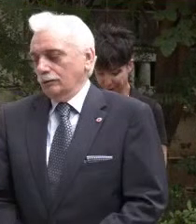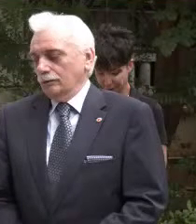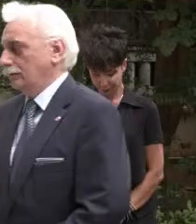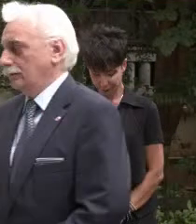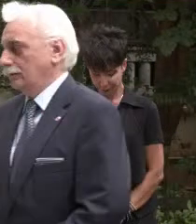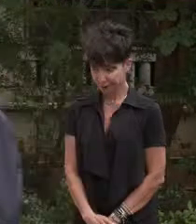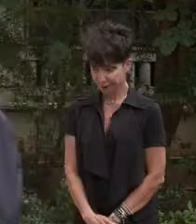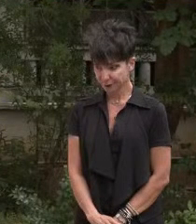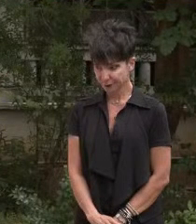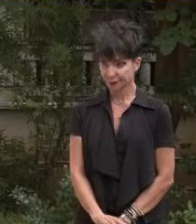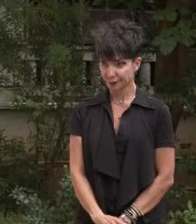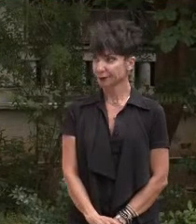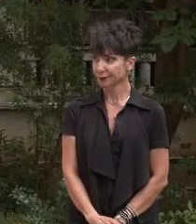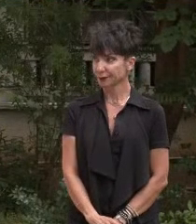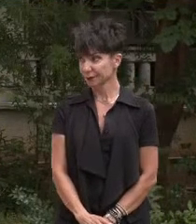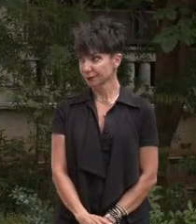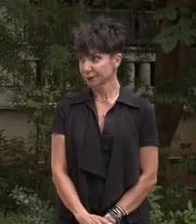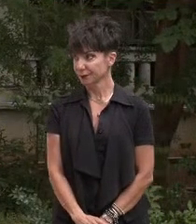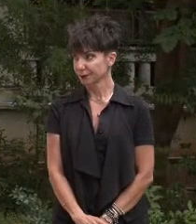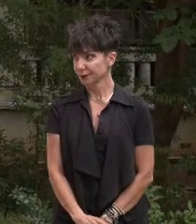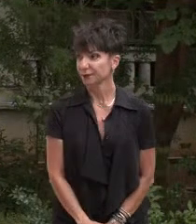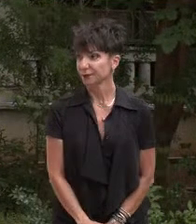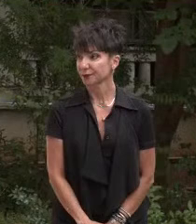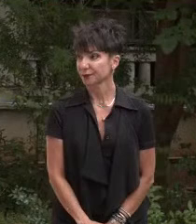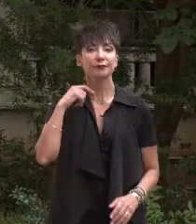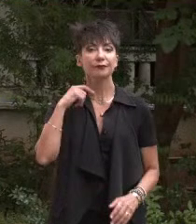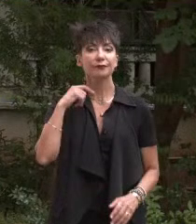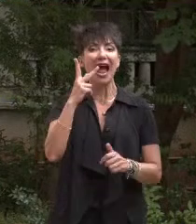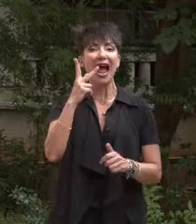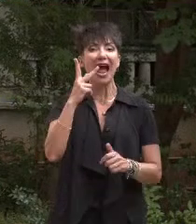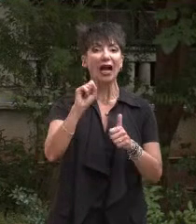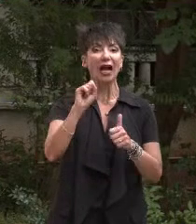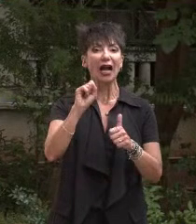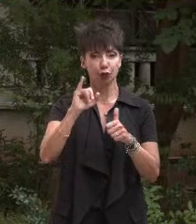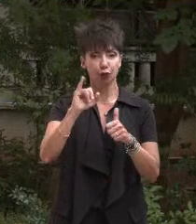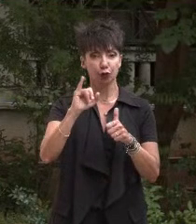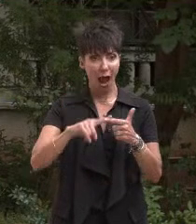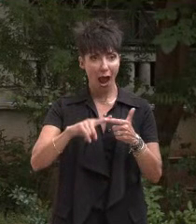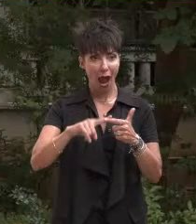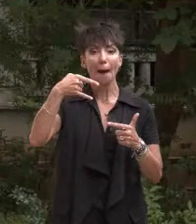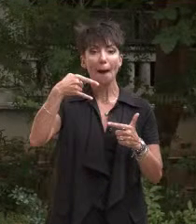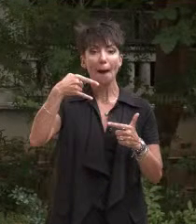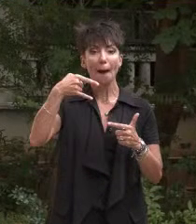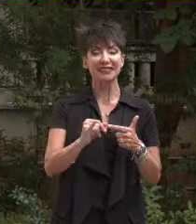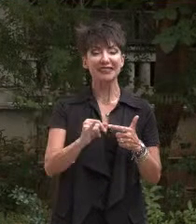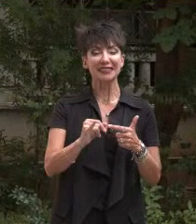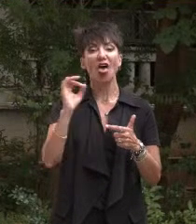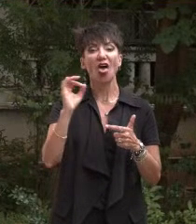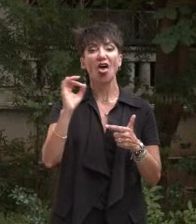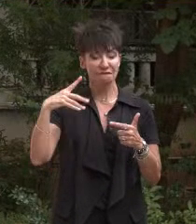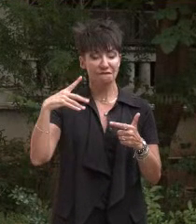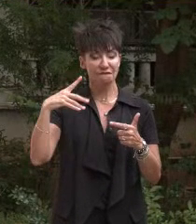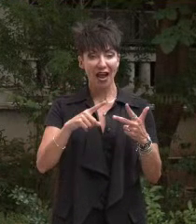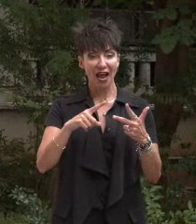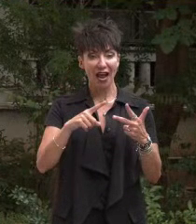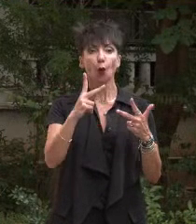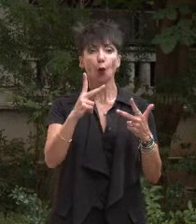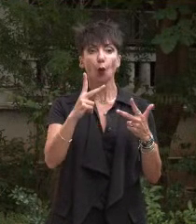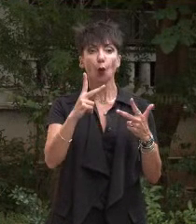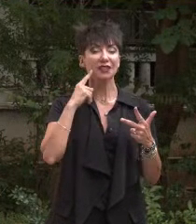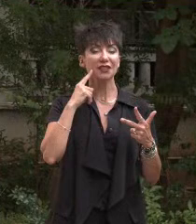Τα ονόματα των μαθητών οι οποίοι βραβεύονται είναι Κάσος Ιωάννης, Παντζάρης Θεοφάνης, Κουτσέλης